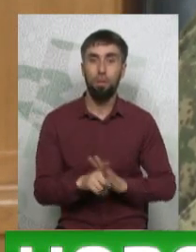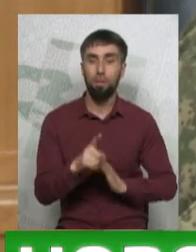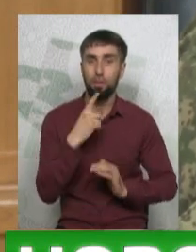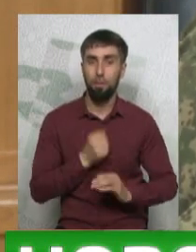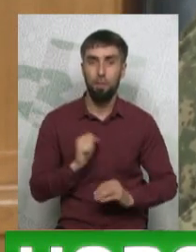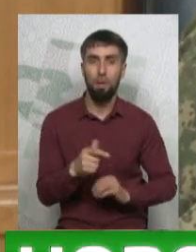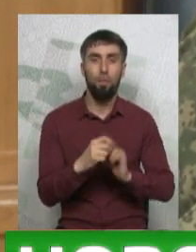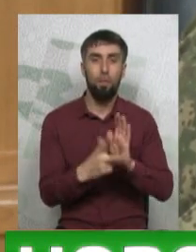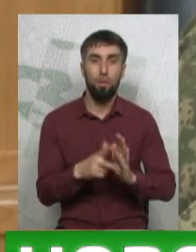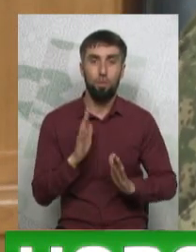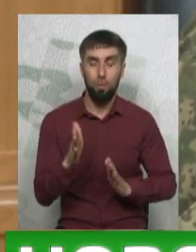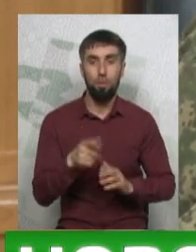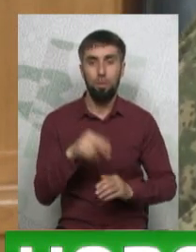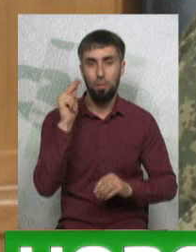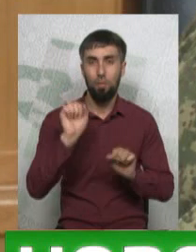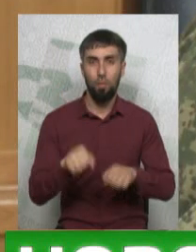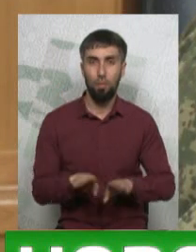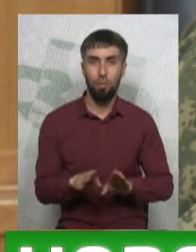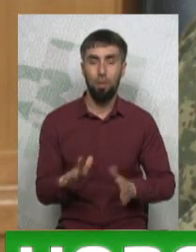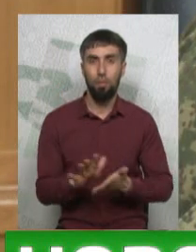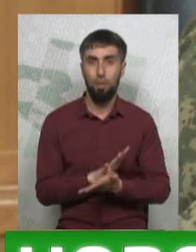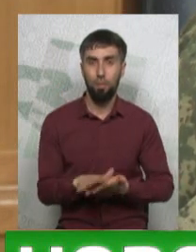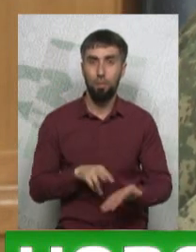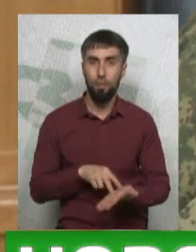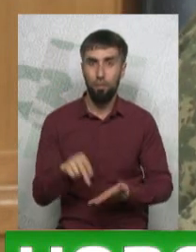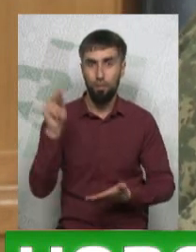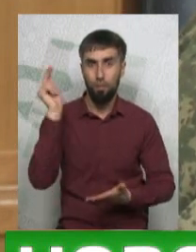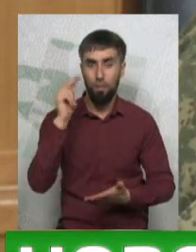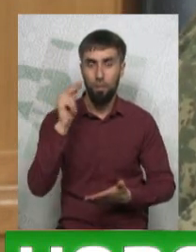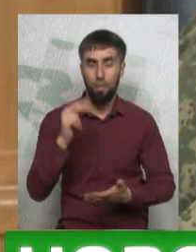исполнится 18 лет. То же самое они пойдут